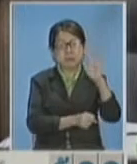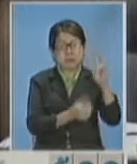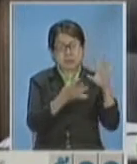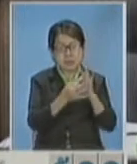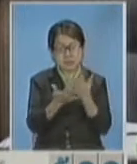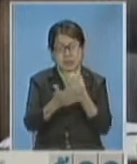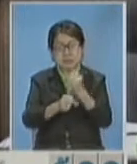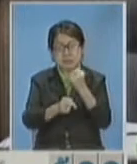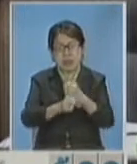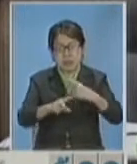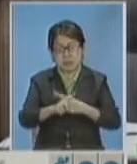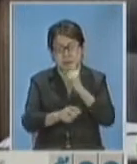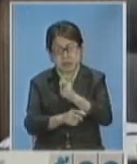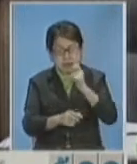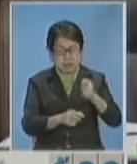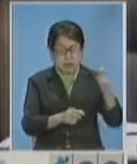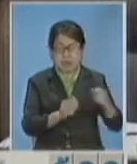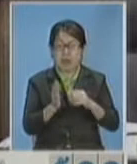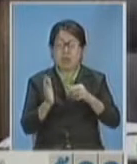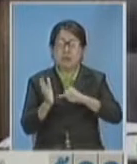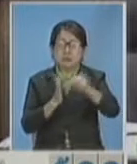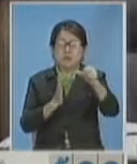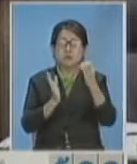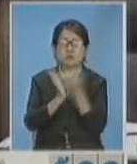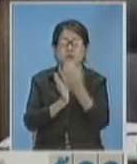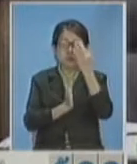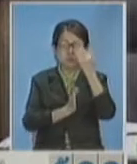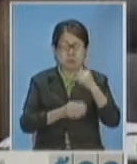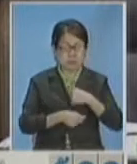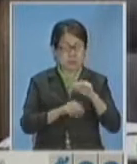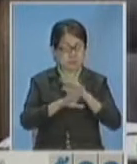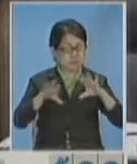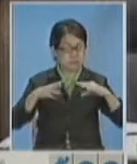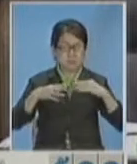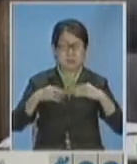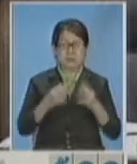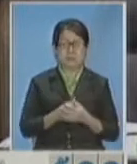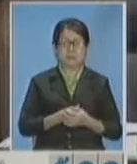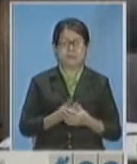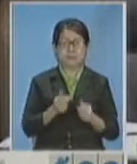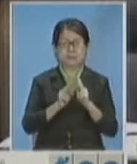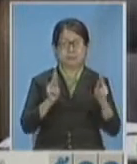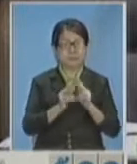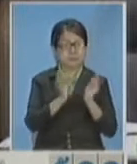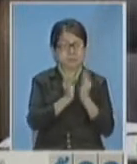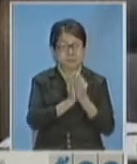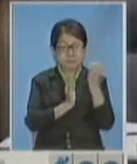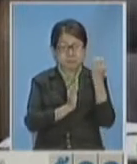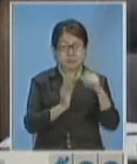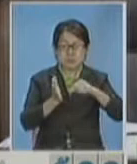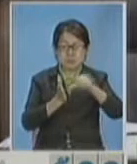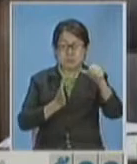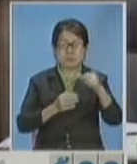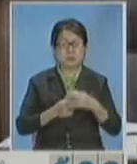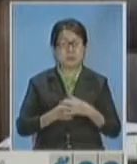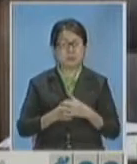ไปปรับลดของเขานะคะอันนี้ก็ดิฉันก็ขอกราบเรียนว่าดิฉันไม่เห็นด้วยนะคะที่สิ่งที่กรรมาธิการเสียงส่วนใหญ่ได้ทำไปแล้วดิฉัน